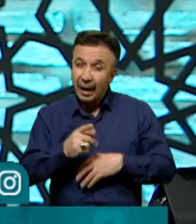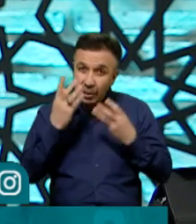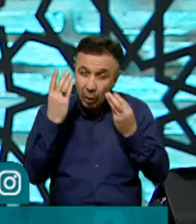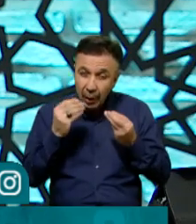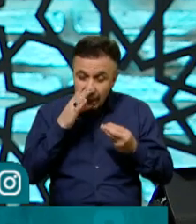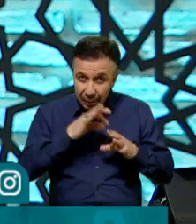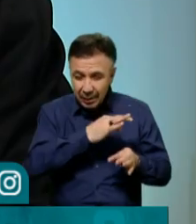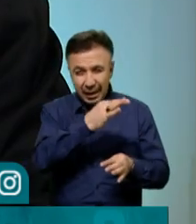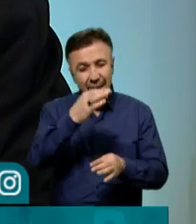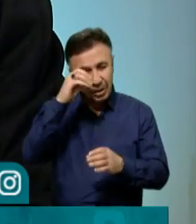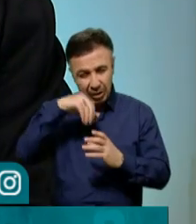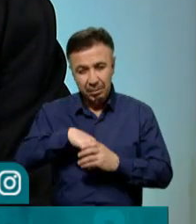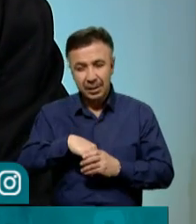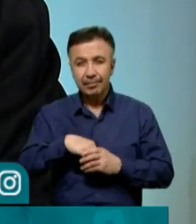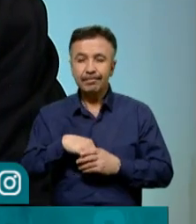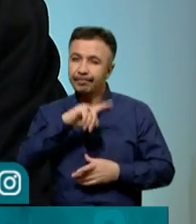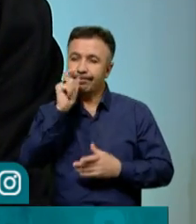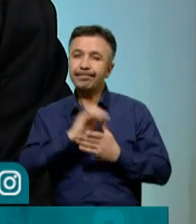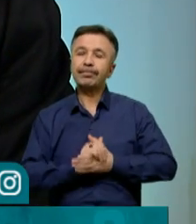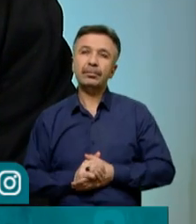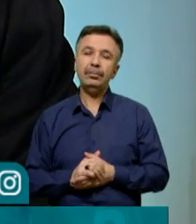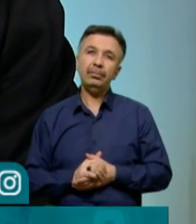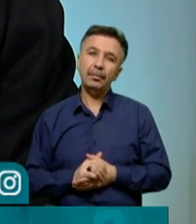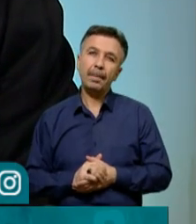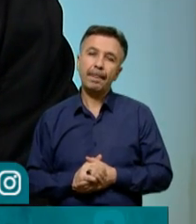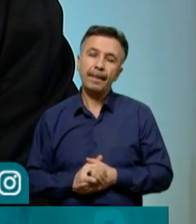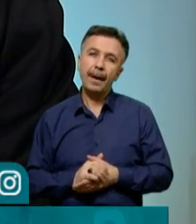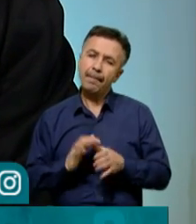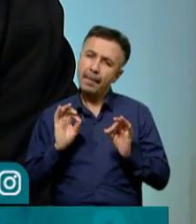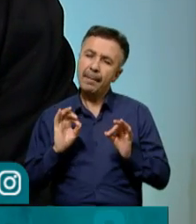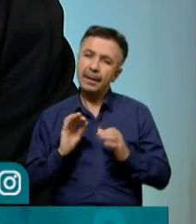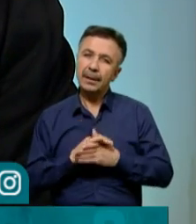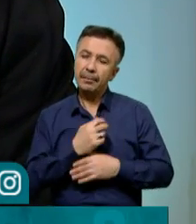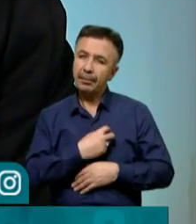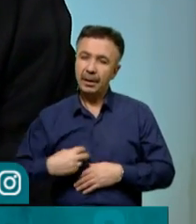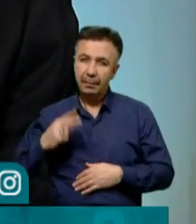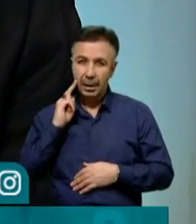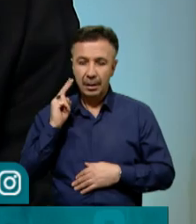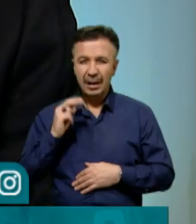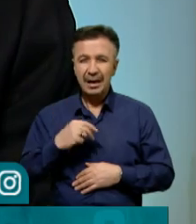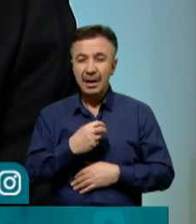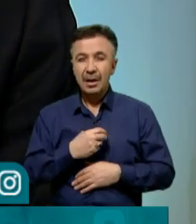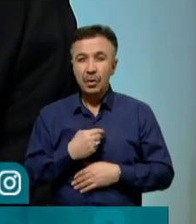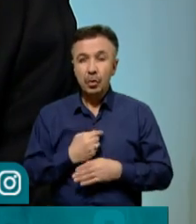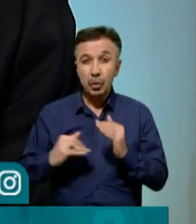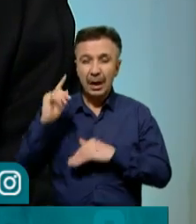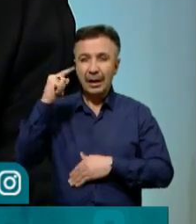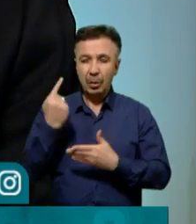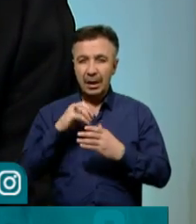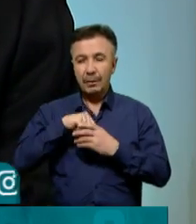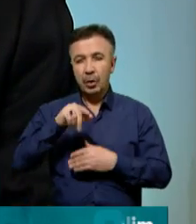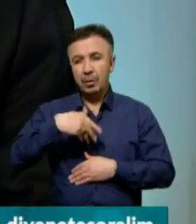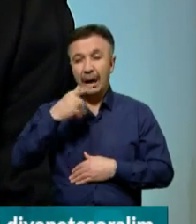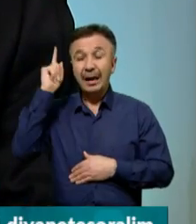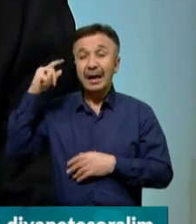hocam açıklar mı? Elbette ki. اِذَا نُودِيَ لَصَّلَاتِ مِنْ يَوْمِ الْجُمَعَةِ فَسْعَوْا اِلَى ذِكْرِ اللّٰهِ Allah'ın